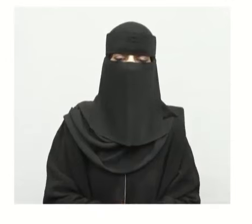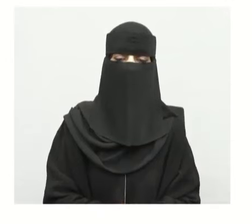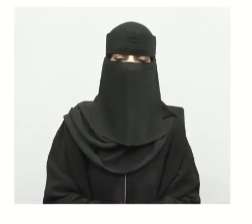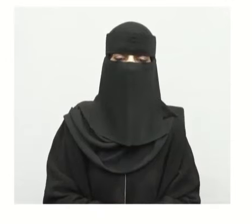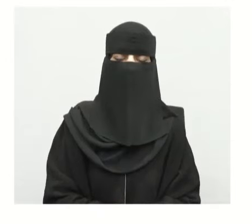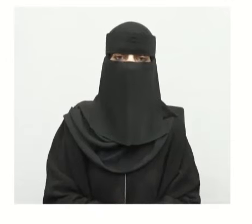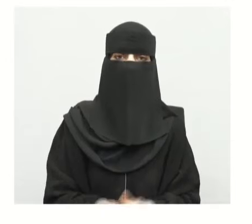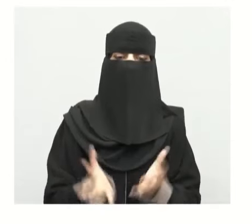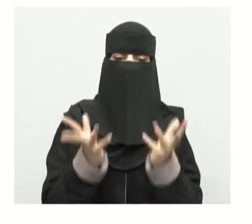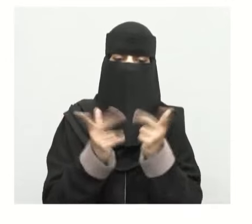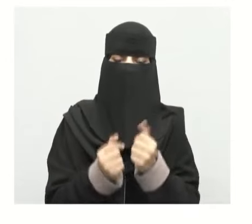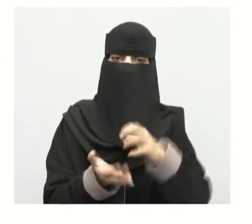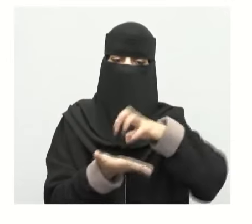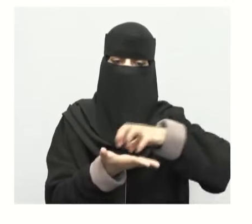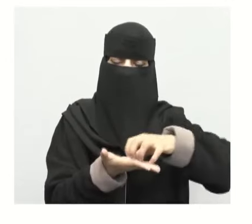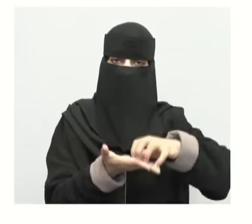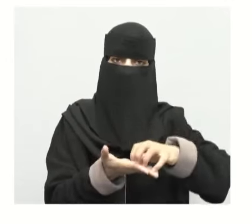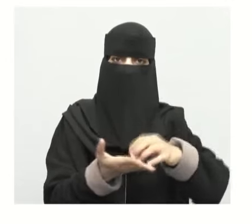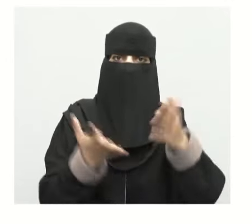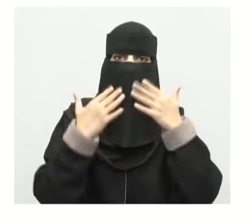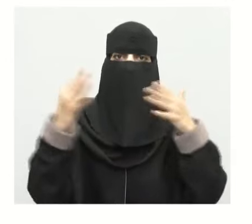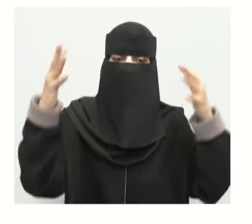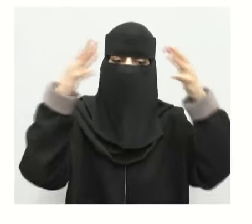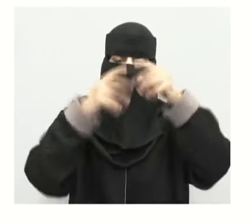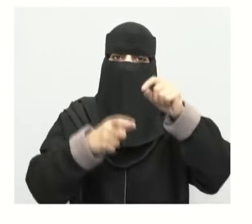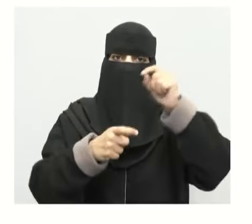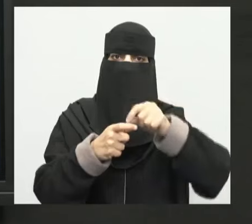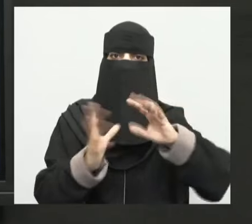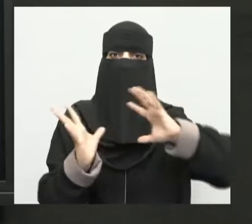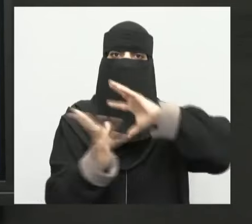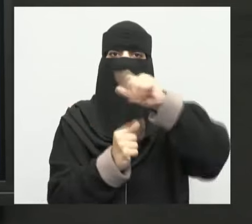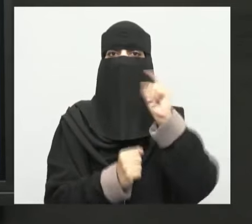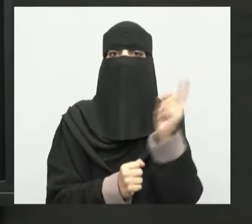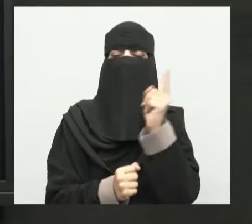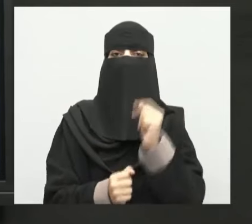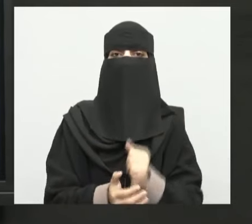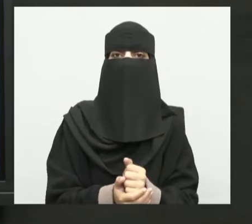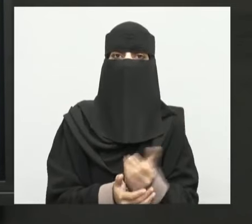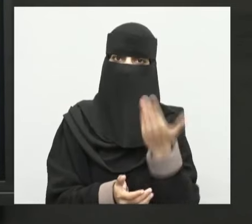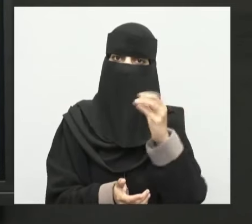وبارده عدد وعددي المناطق المناخيه في